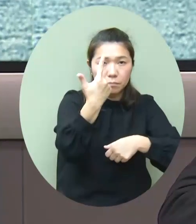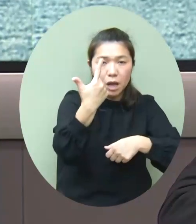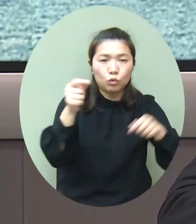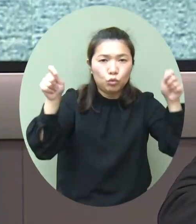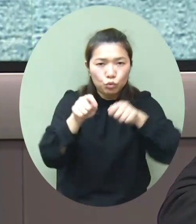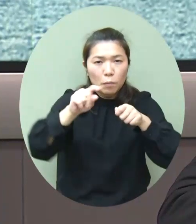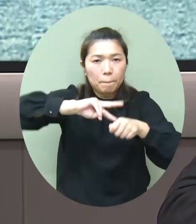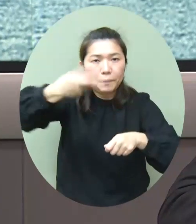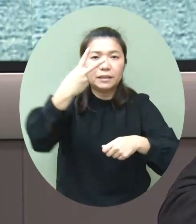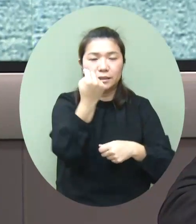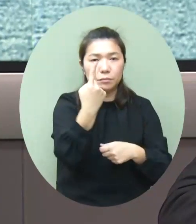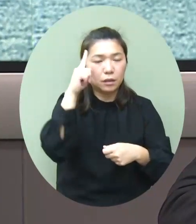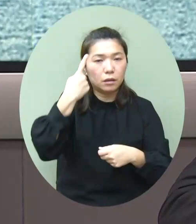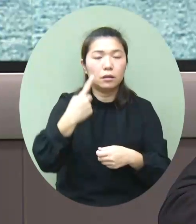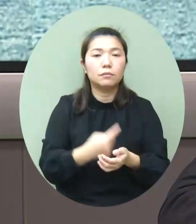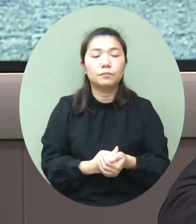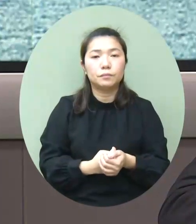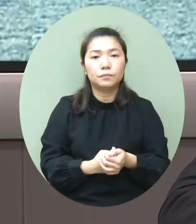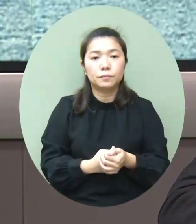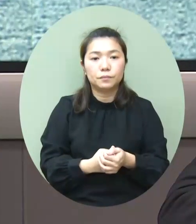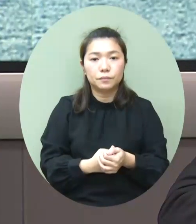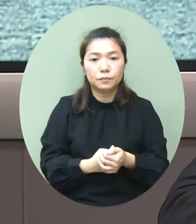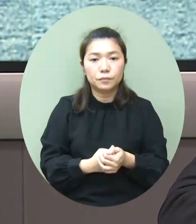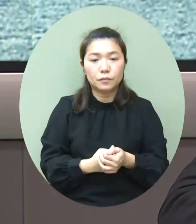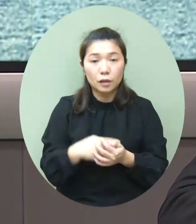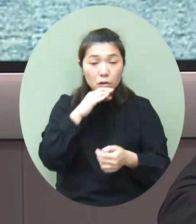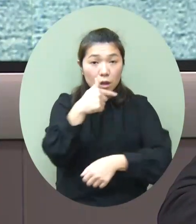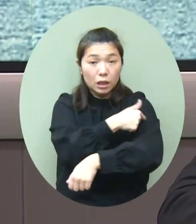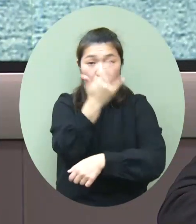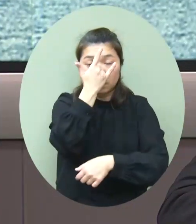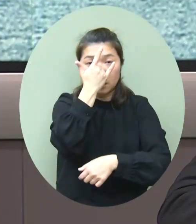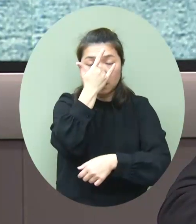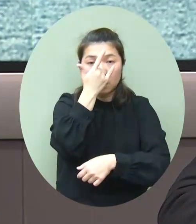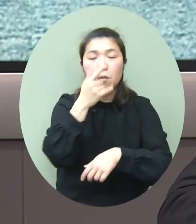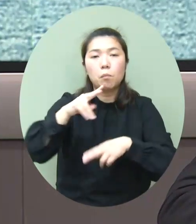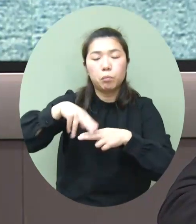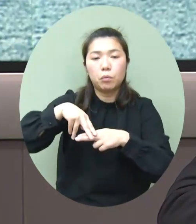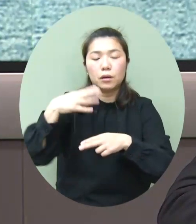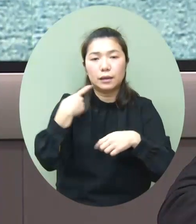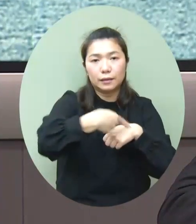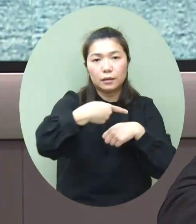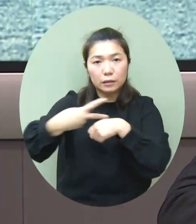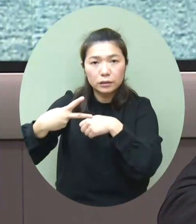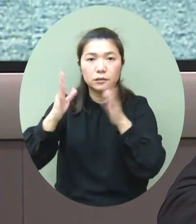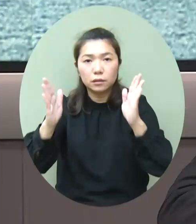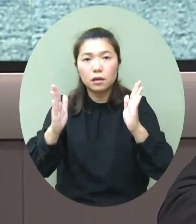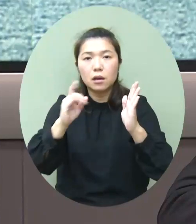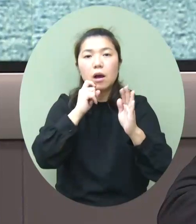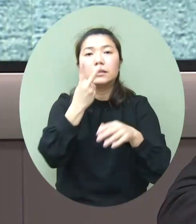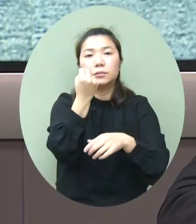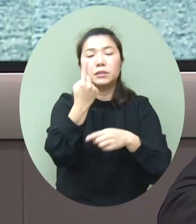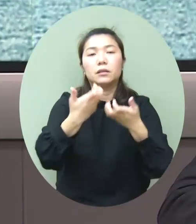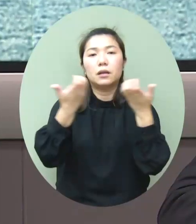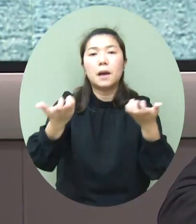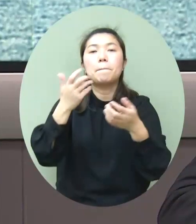针的时间现在缩短为21天， 腹壁肽就是第一跟第